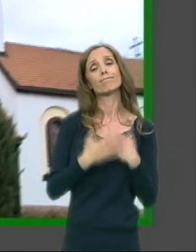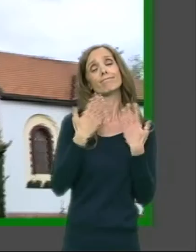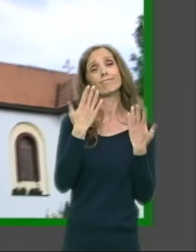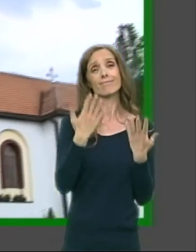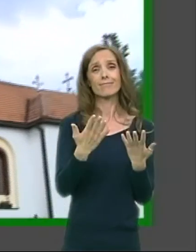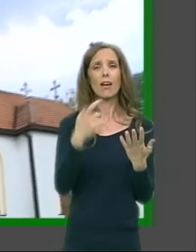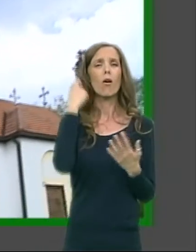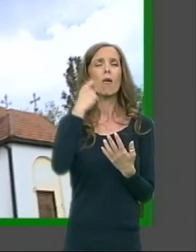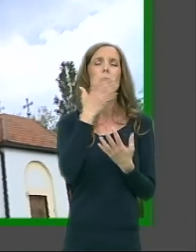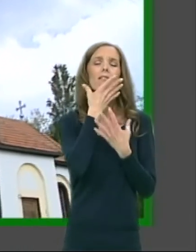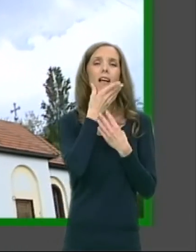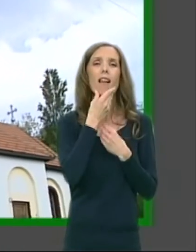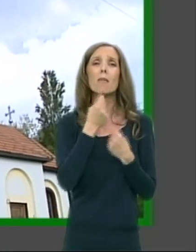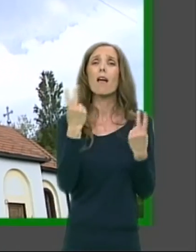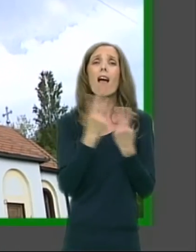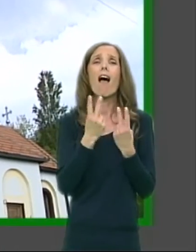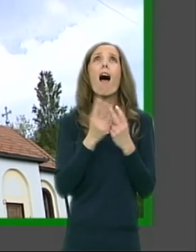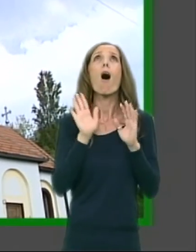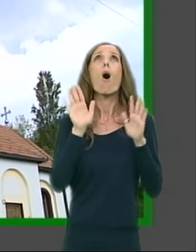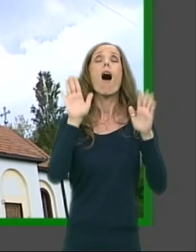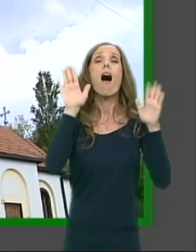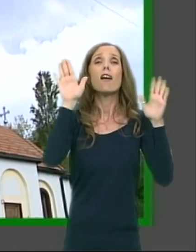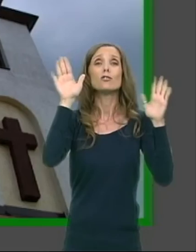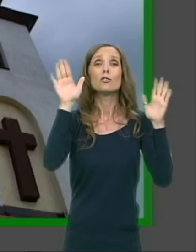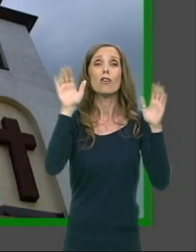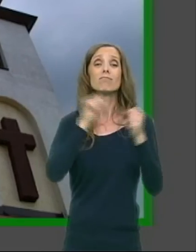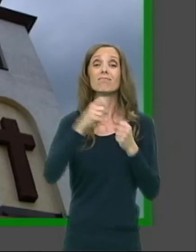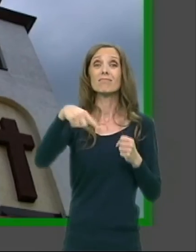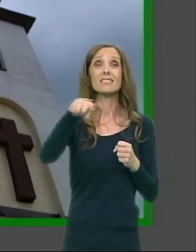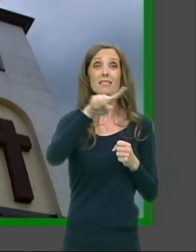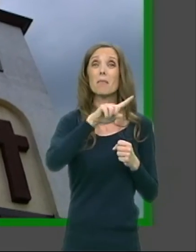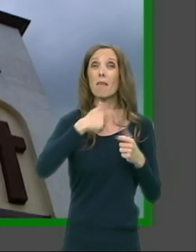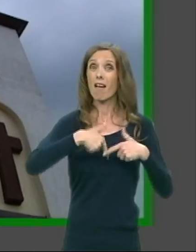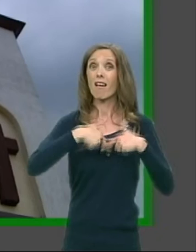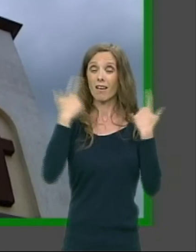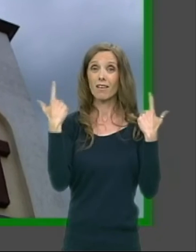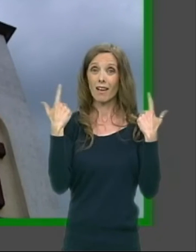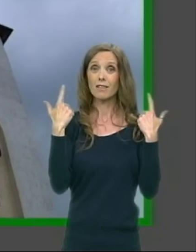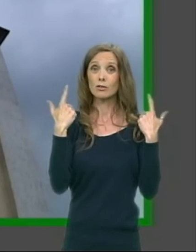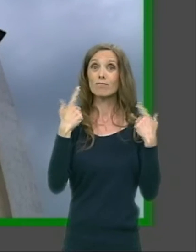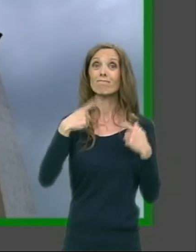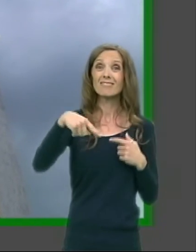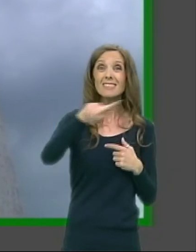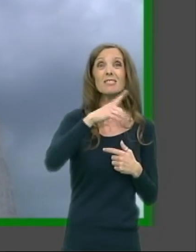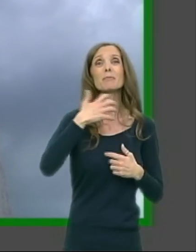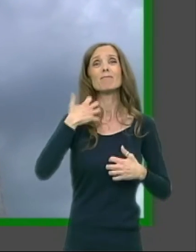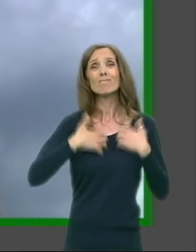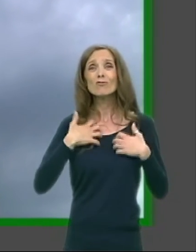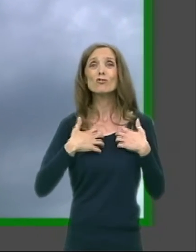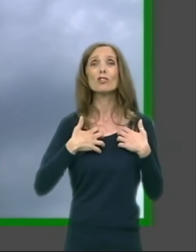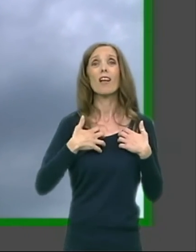peva krasno, ko Boži anđel, svakome jasno, svako bi